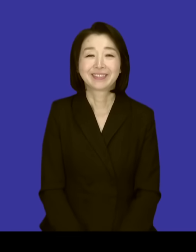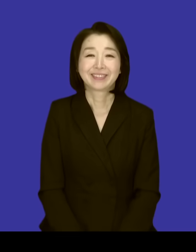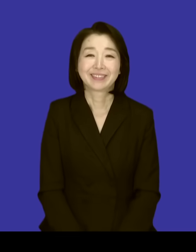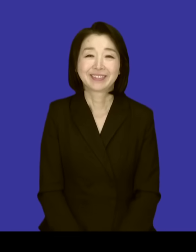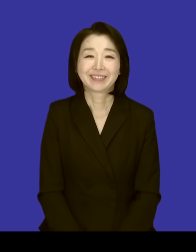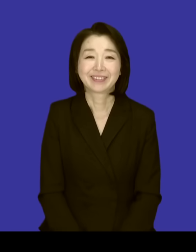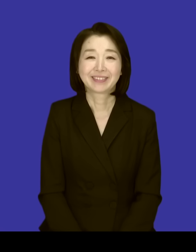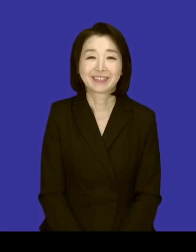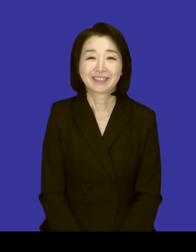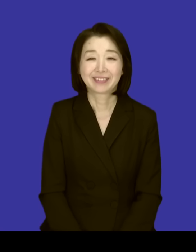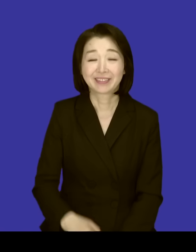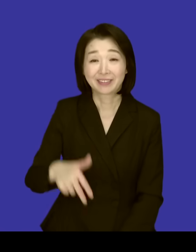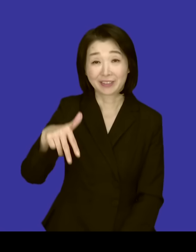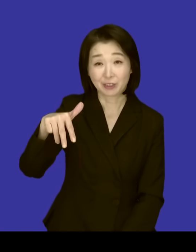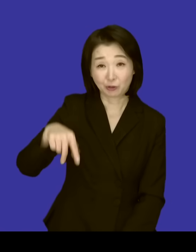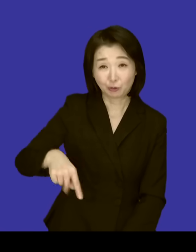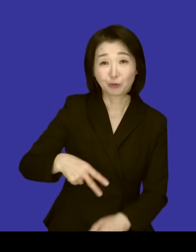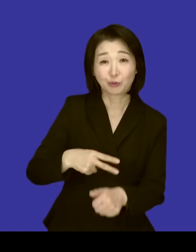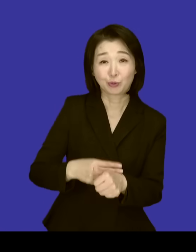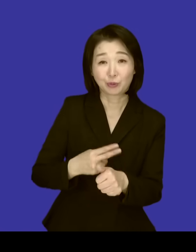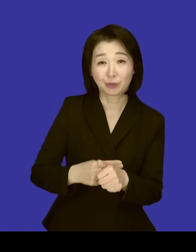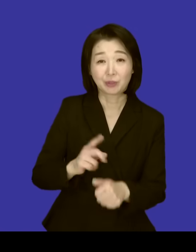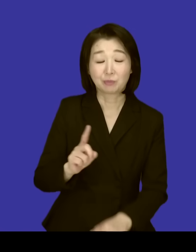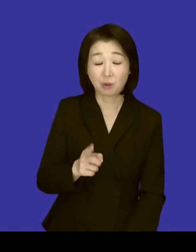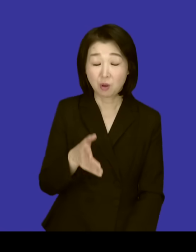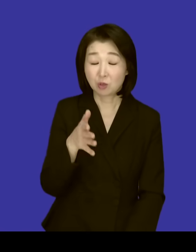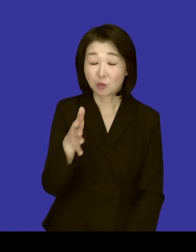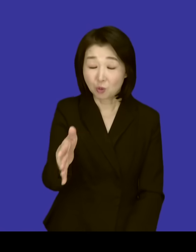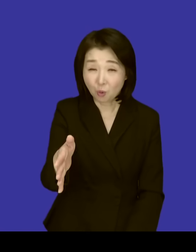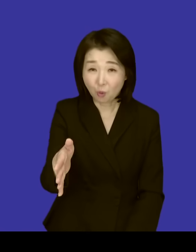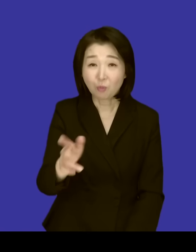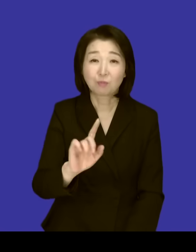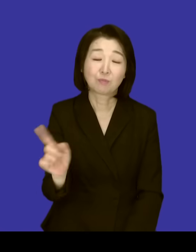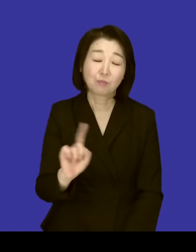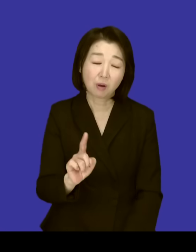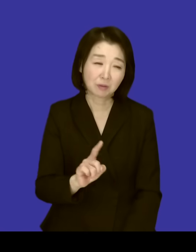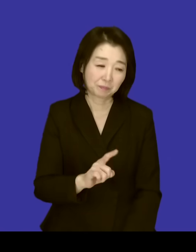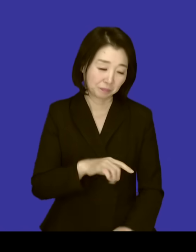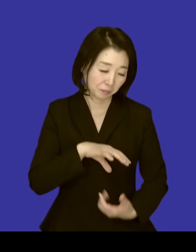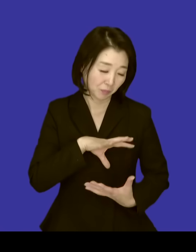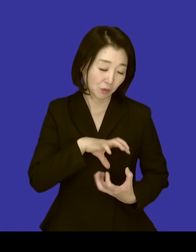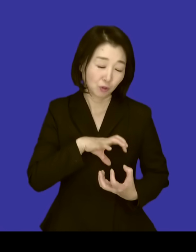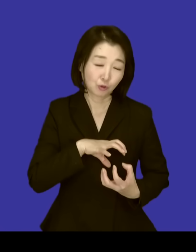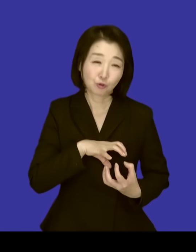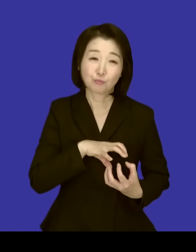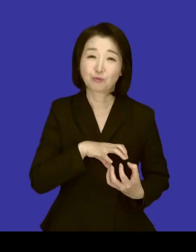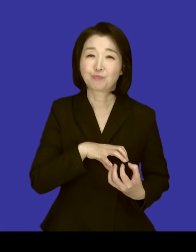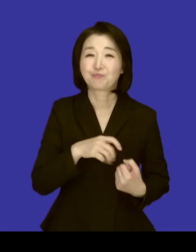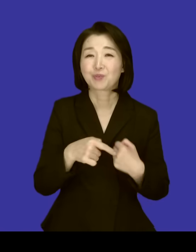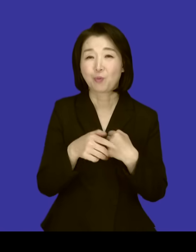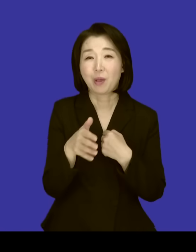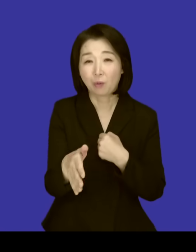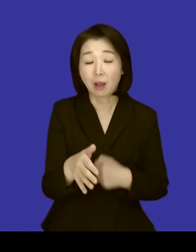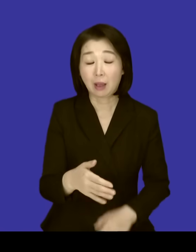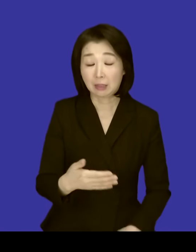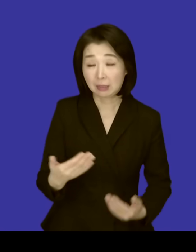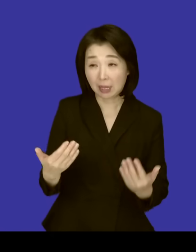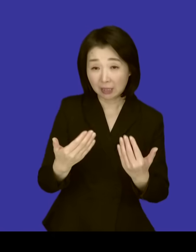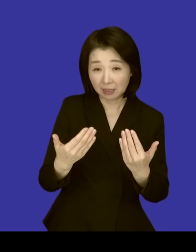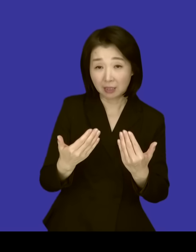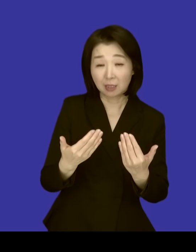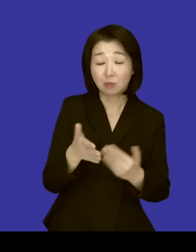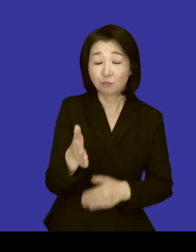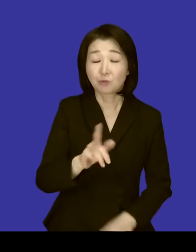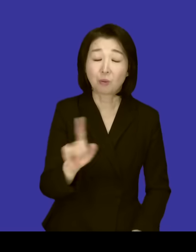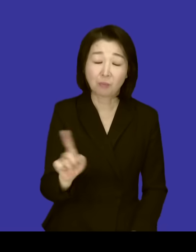그래도 저기 주석준 교수님께서 네. 전공 과목이 흉부외과신데 그랬죠. 마침 제가 또 일했던 부서가